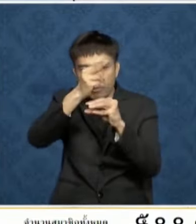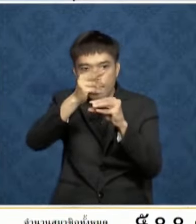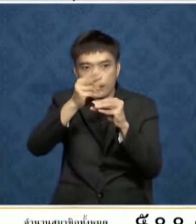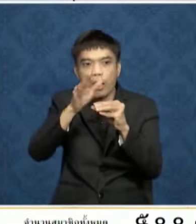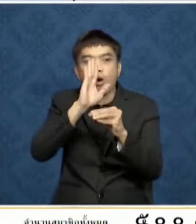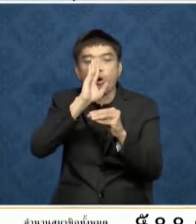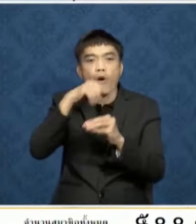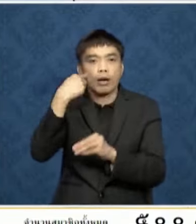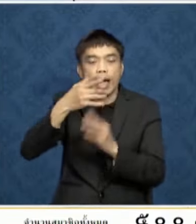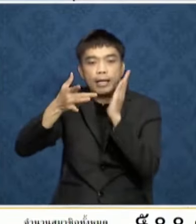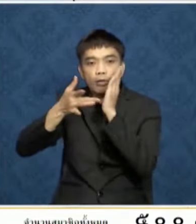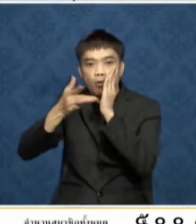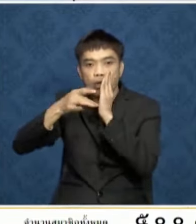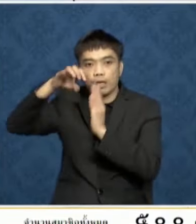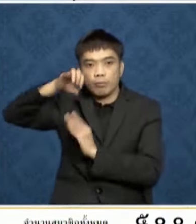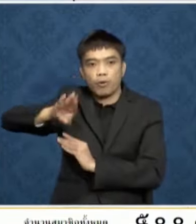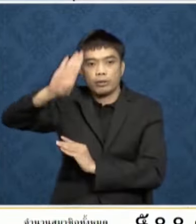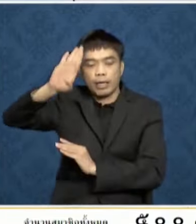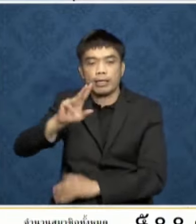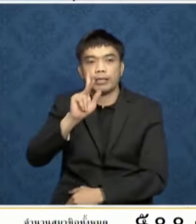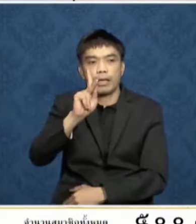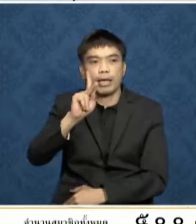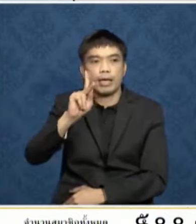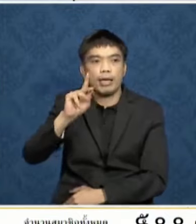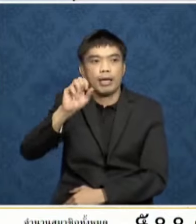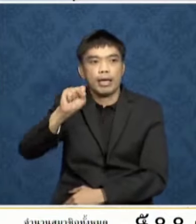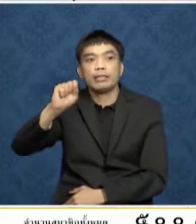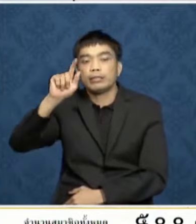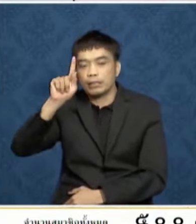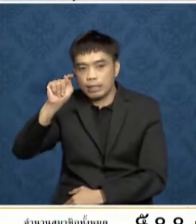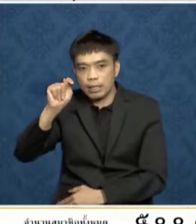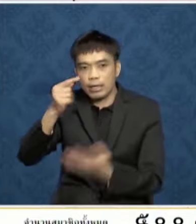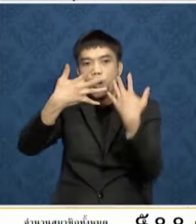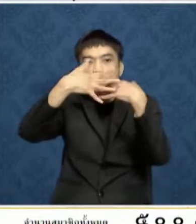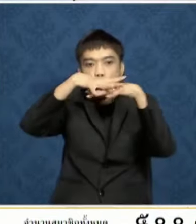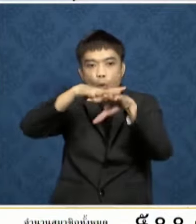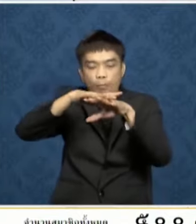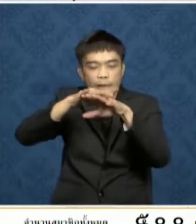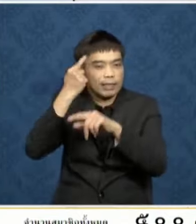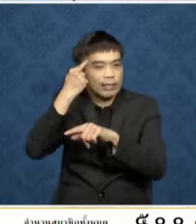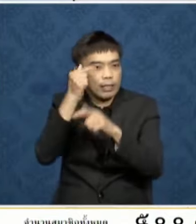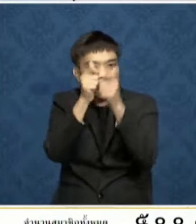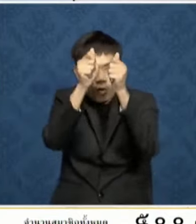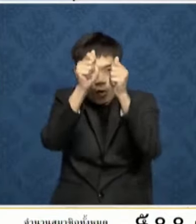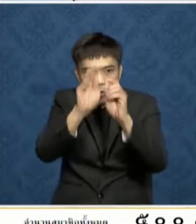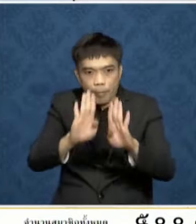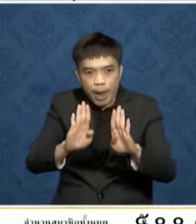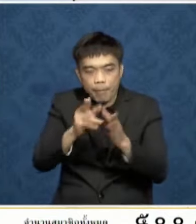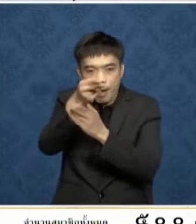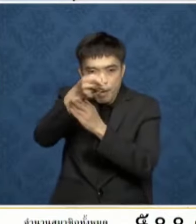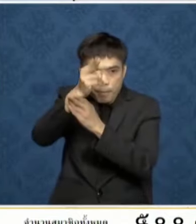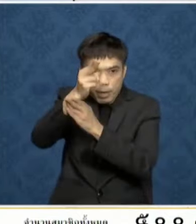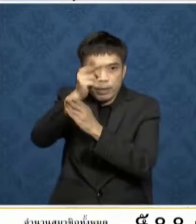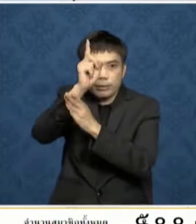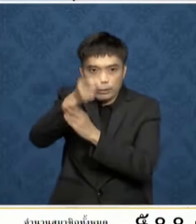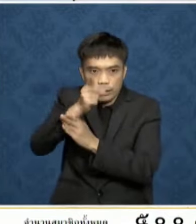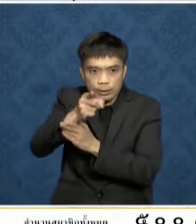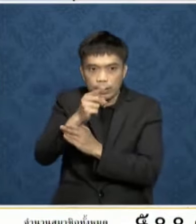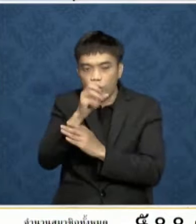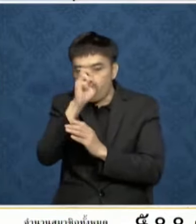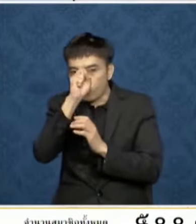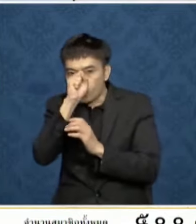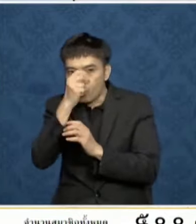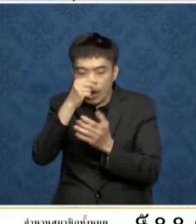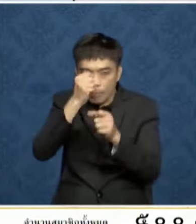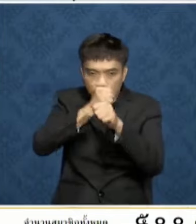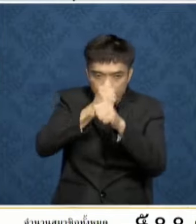ระหวสถาบนเทคโรี ป้กประเทศและบริศัธ KHT Firearmsรวมกออกแบบยใช้กรณีศึกษาขสถานการณการใช้งานจิงของธหาร thaiที่